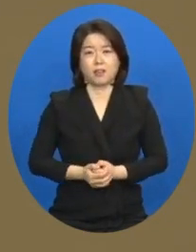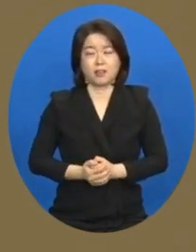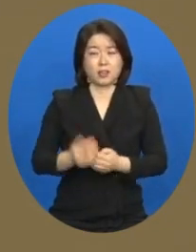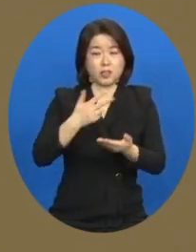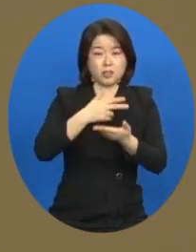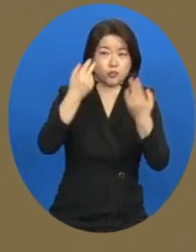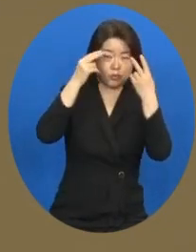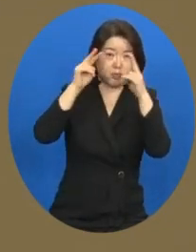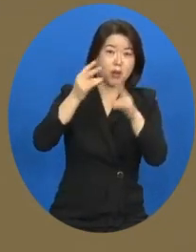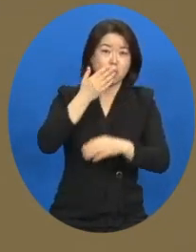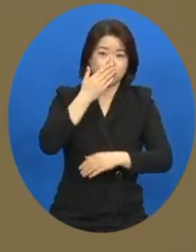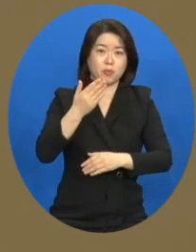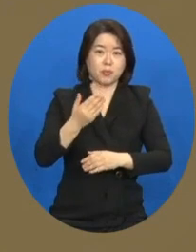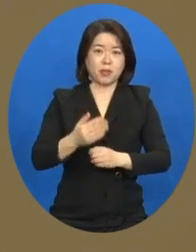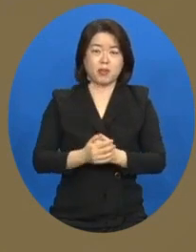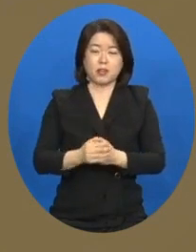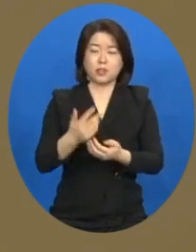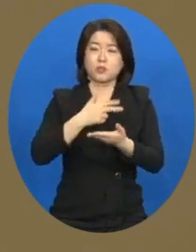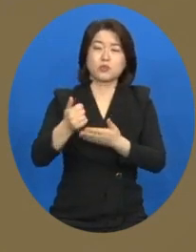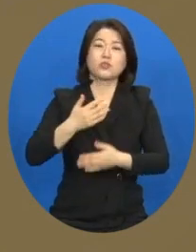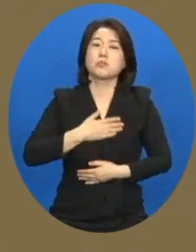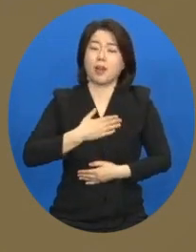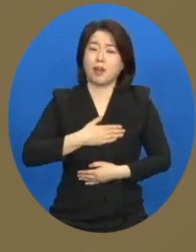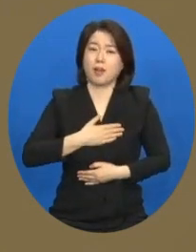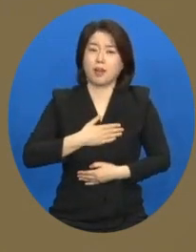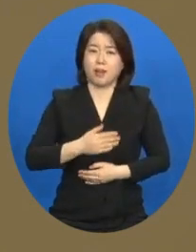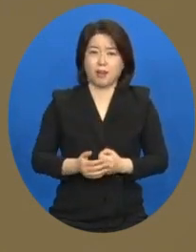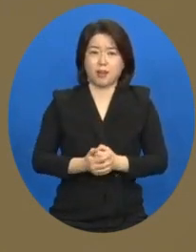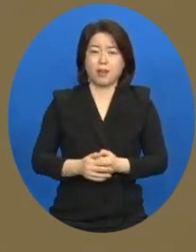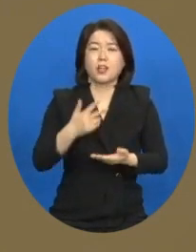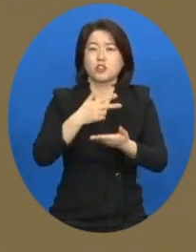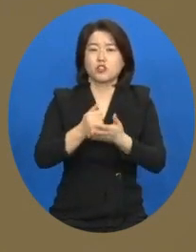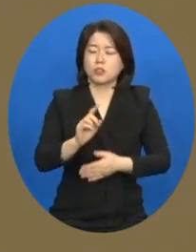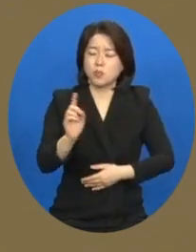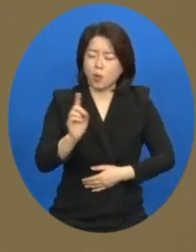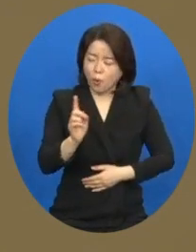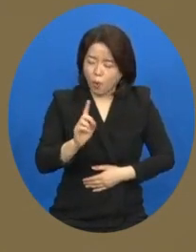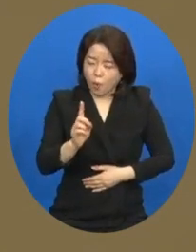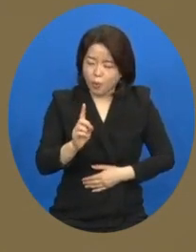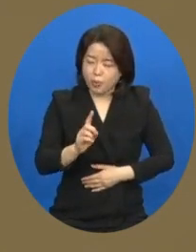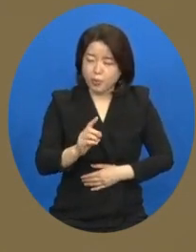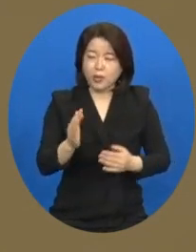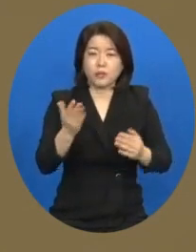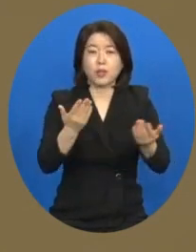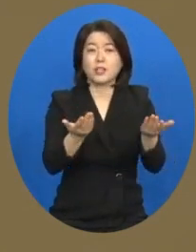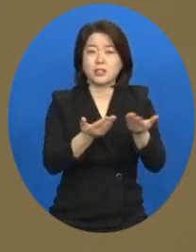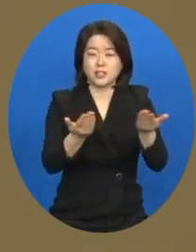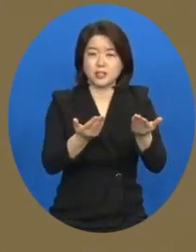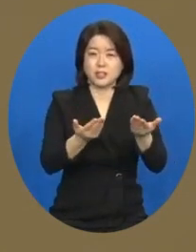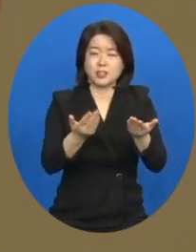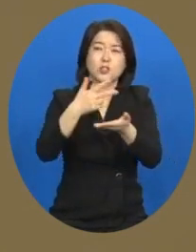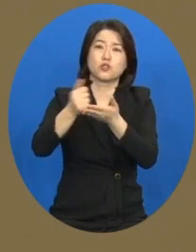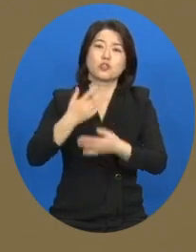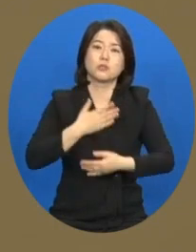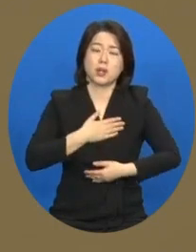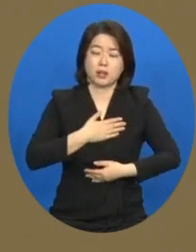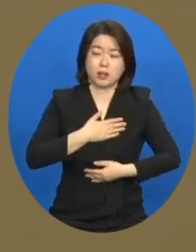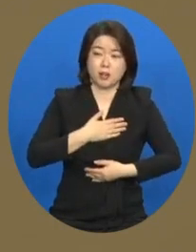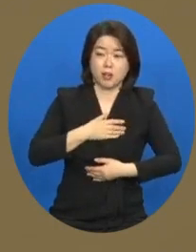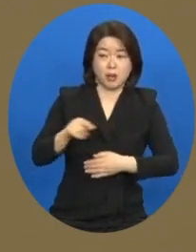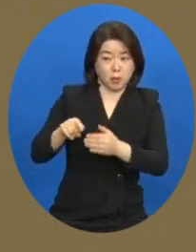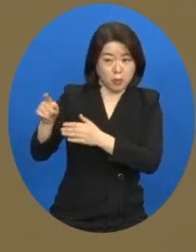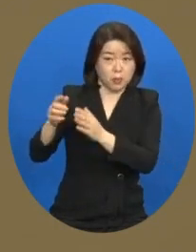주님을 바라볼 때예요. 주님은 아시잖아요. 진짜 어떻게 된 일인지 사람은 모르지만